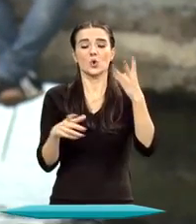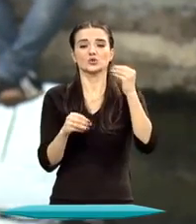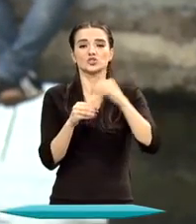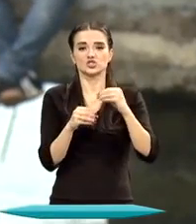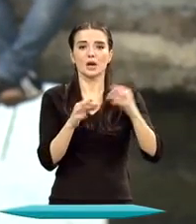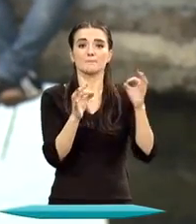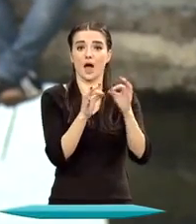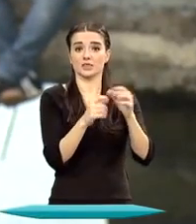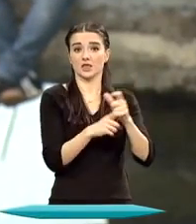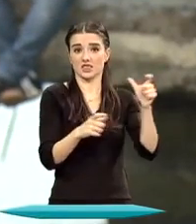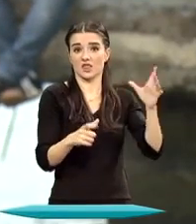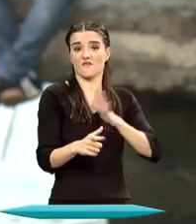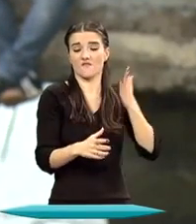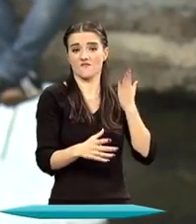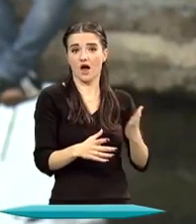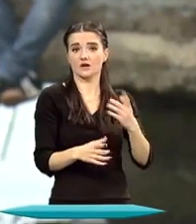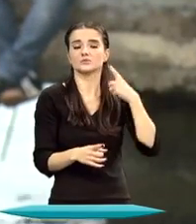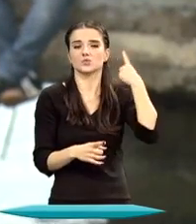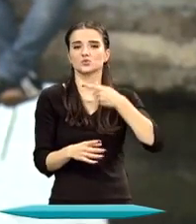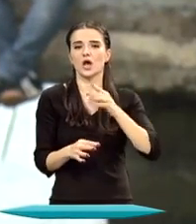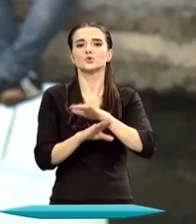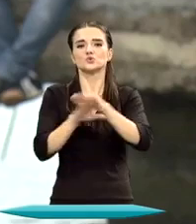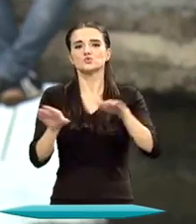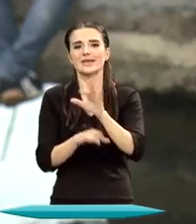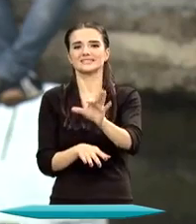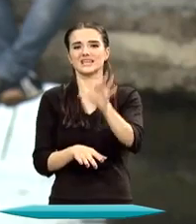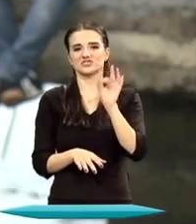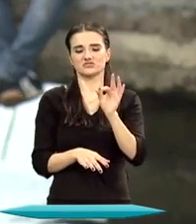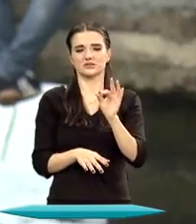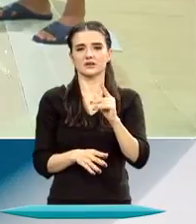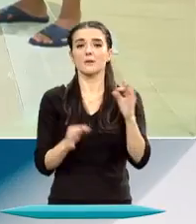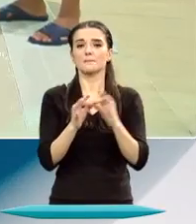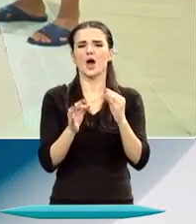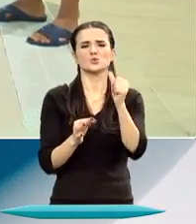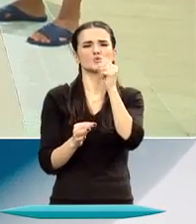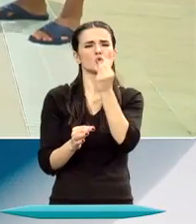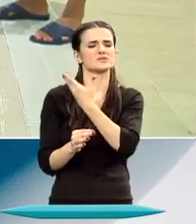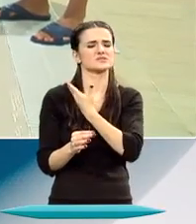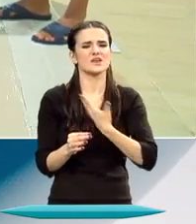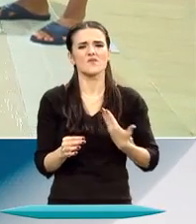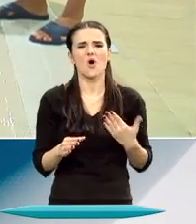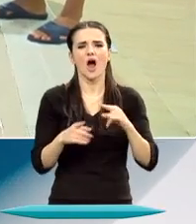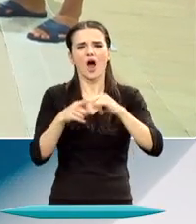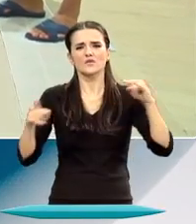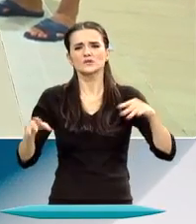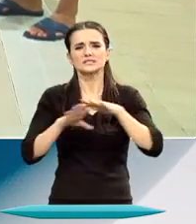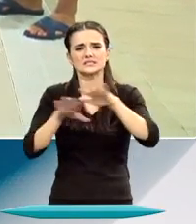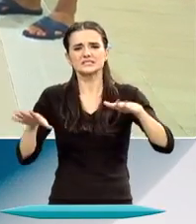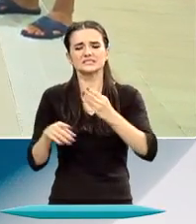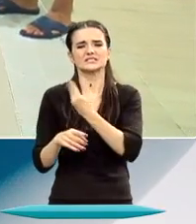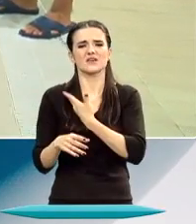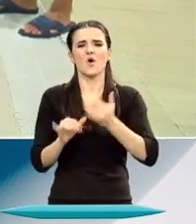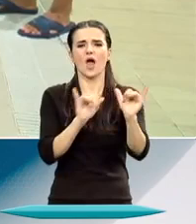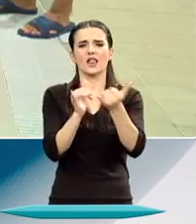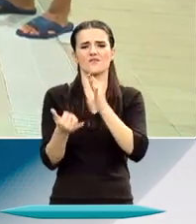için, Baha'nın da bu konuda yeteneği olduğu için yüzmeyi tercih ettik. Baha suyu çok seviyor, havuzu, denizi